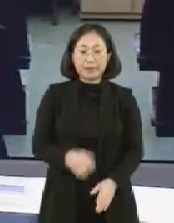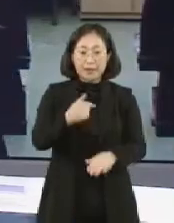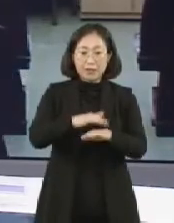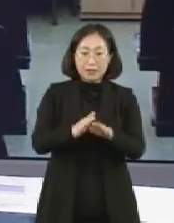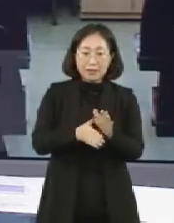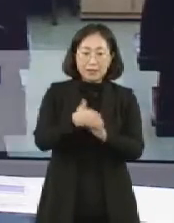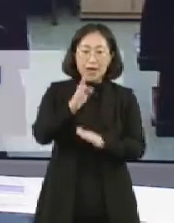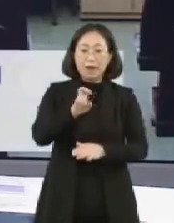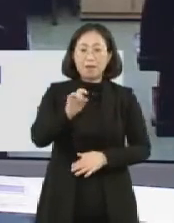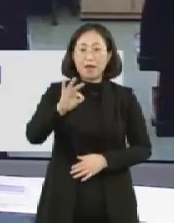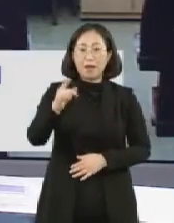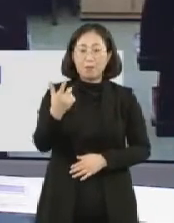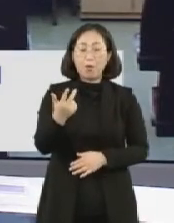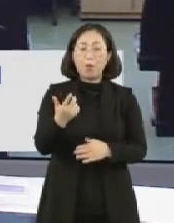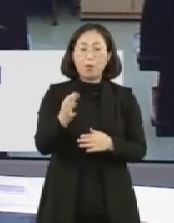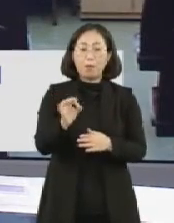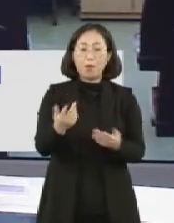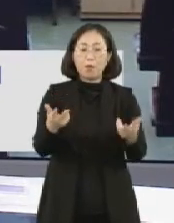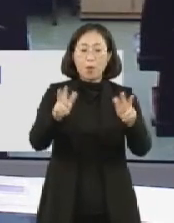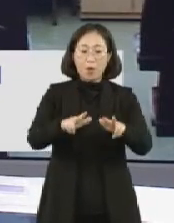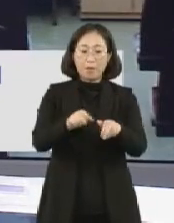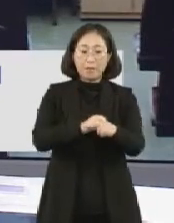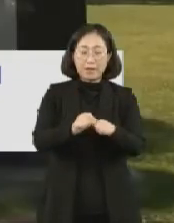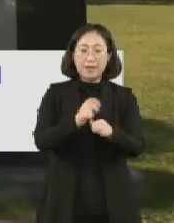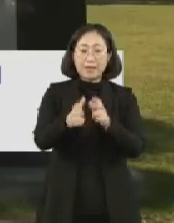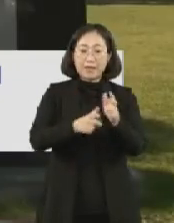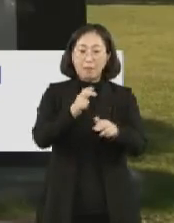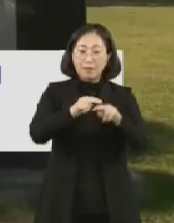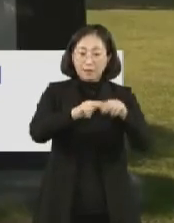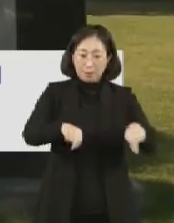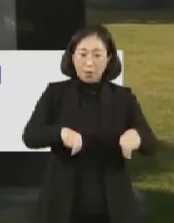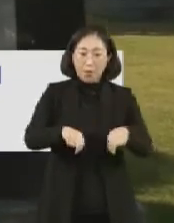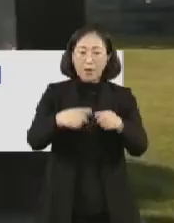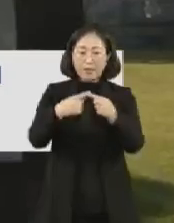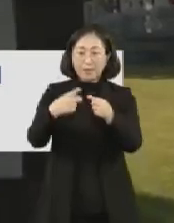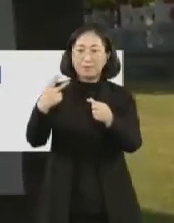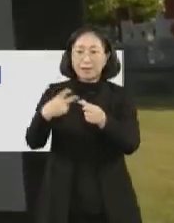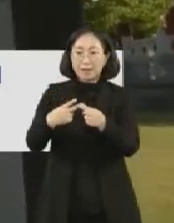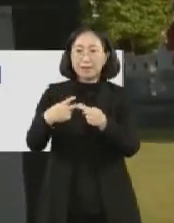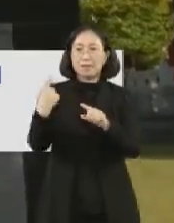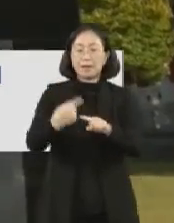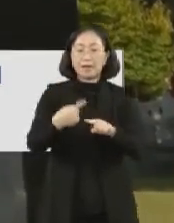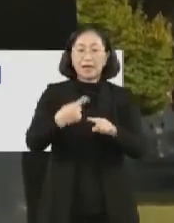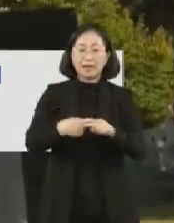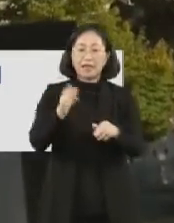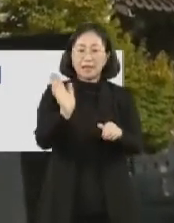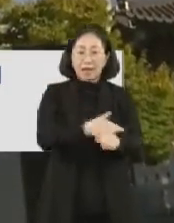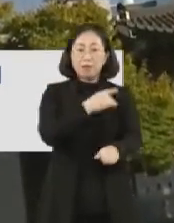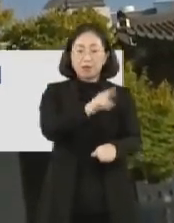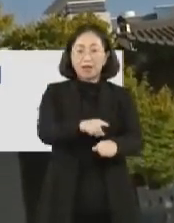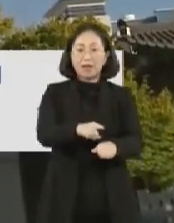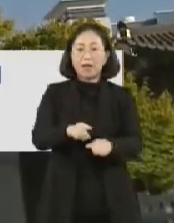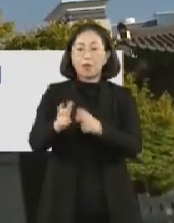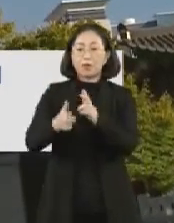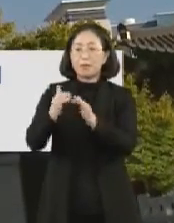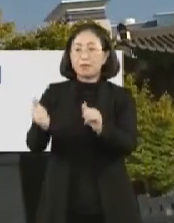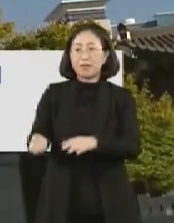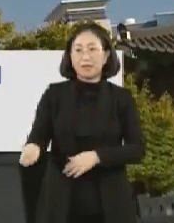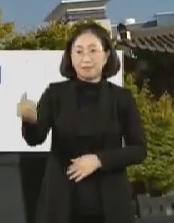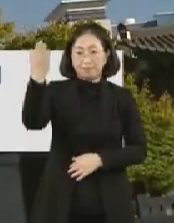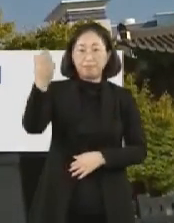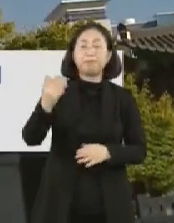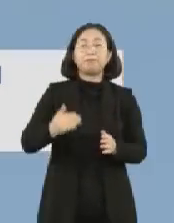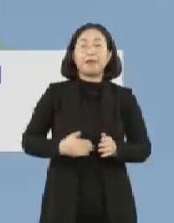대전시가 매봉 공원 민간 특란 사업을 최소한 데 대해 1심에 이어 항소심에서도 잘못된 처분이 라는 판결이 나와